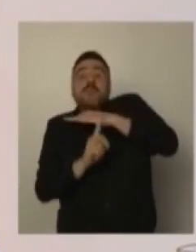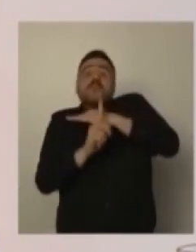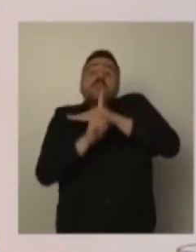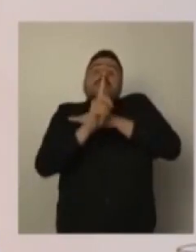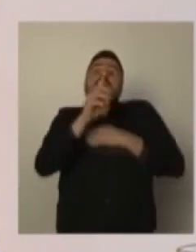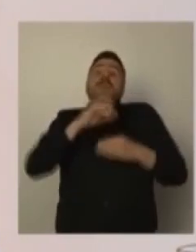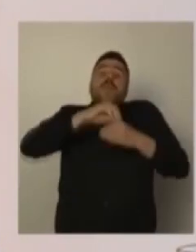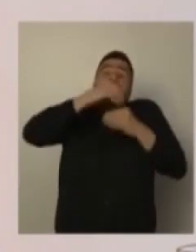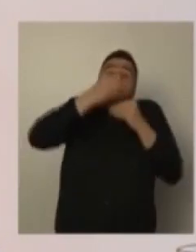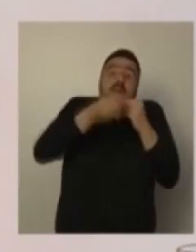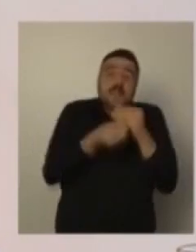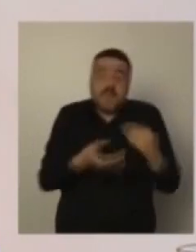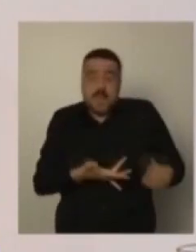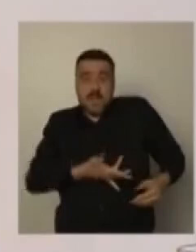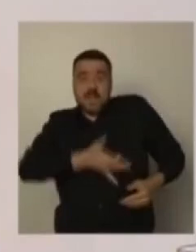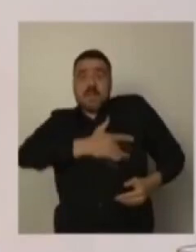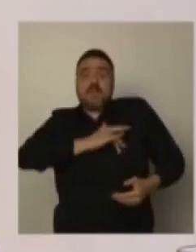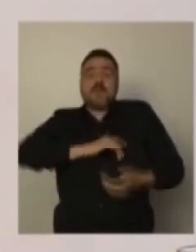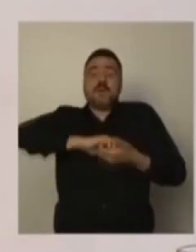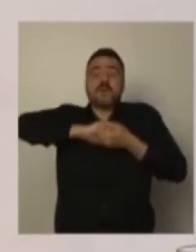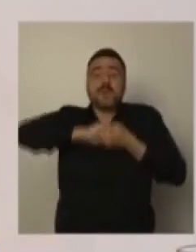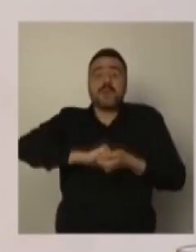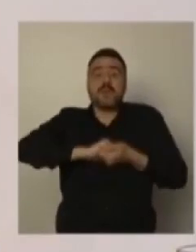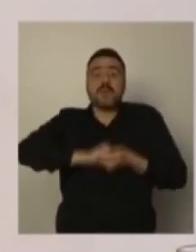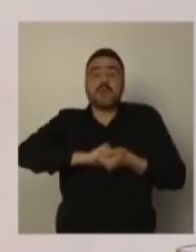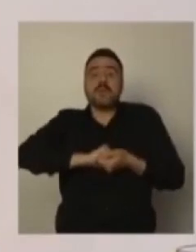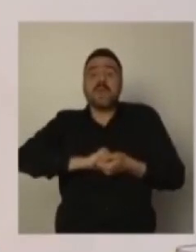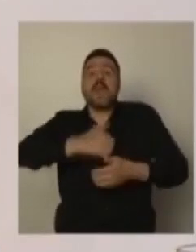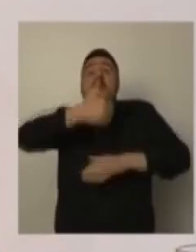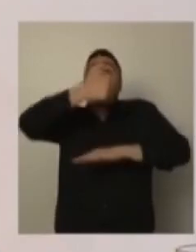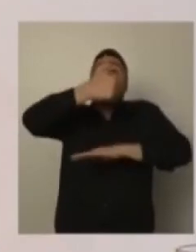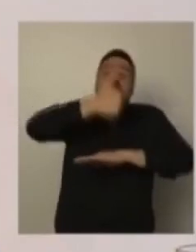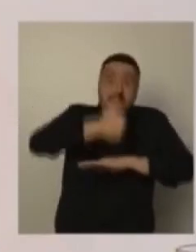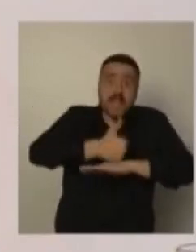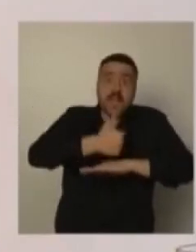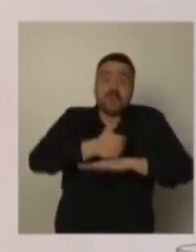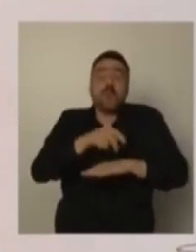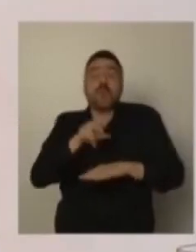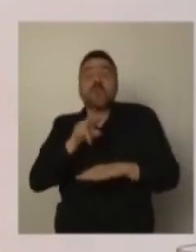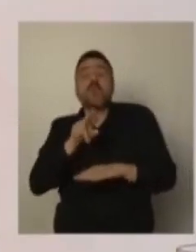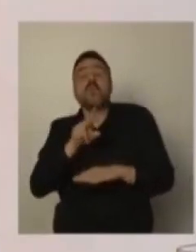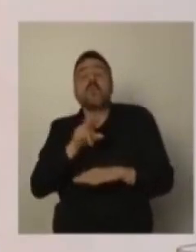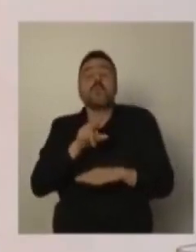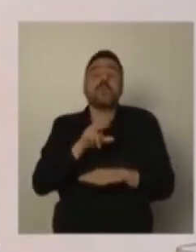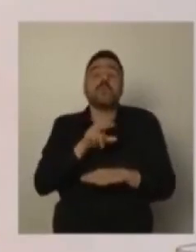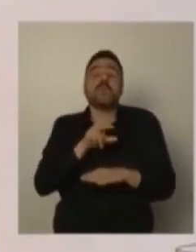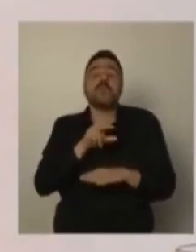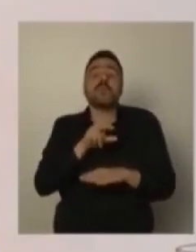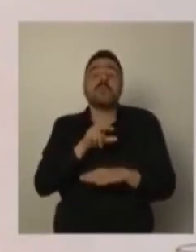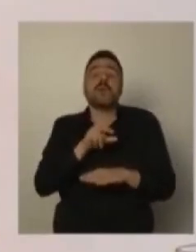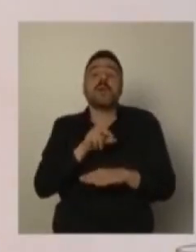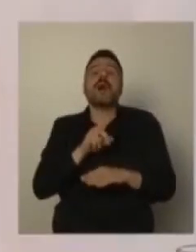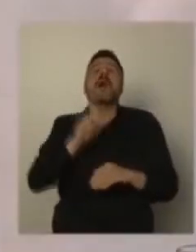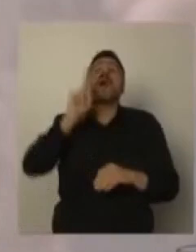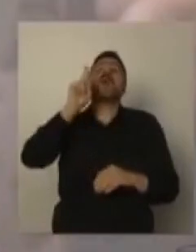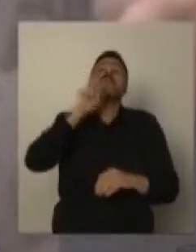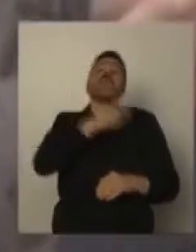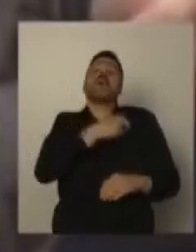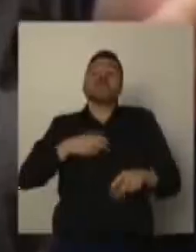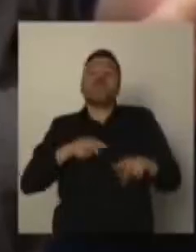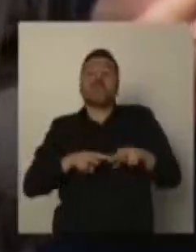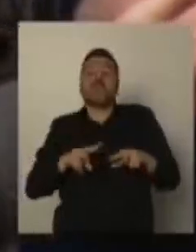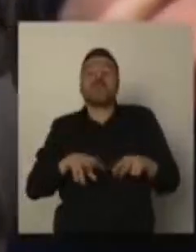imanımızı güçlendirmek ve Hazreti Ebu Bekir gibi sıdk makamına erişmek için